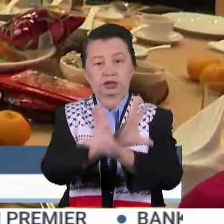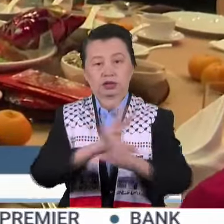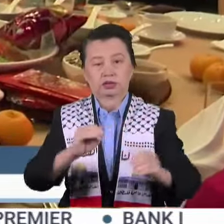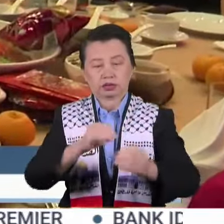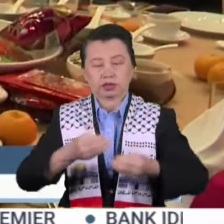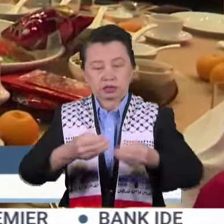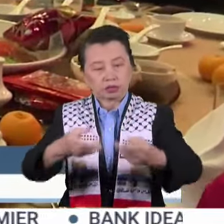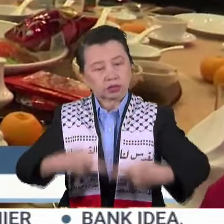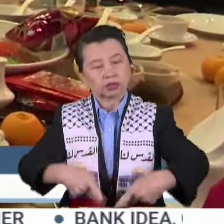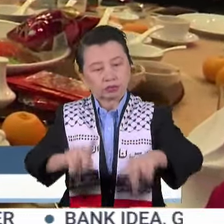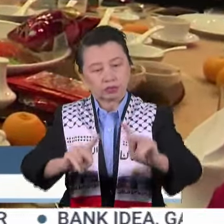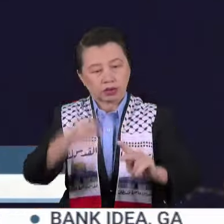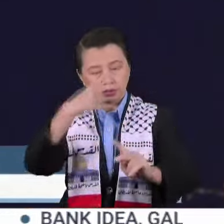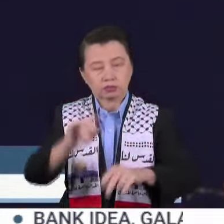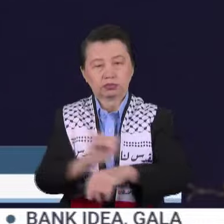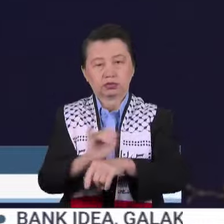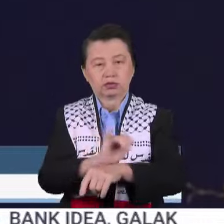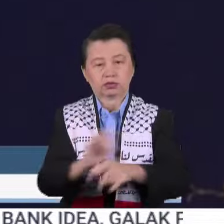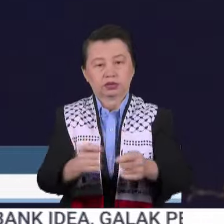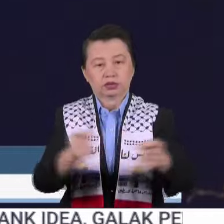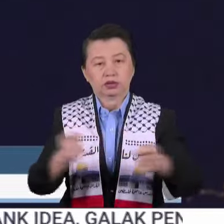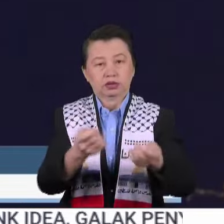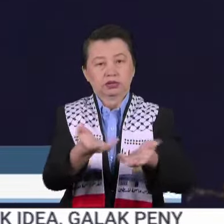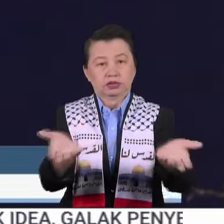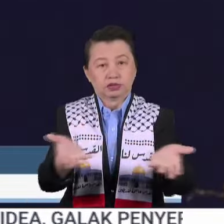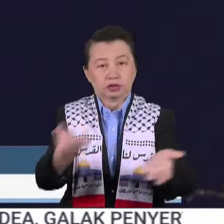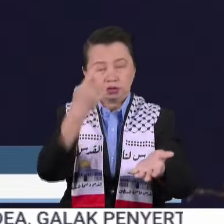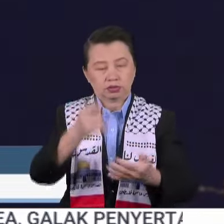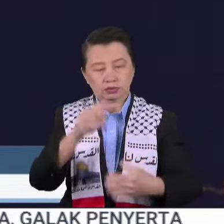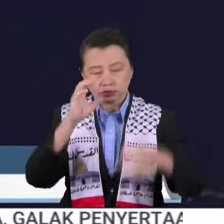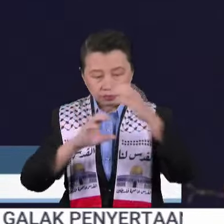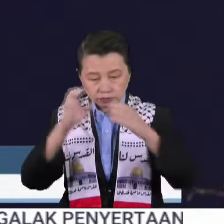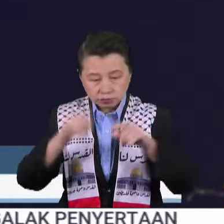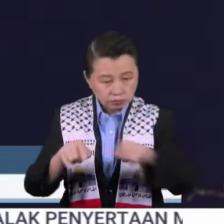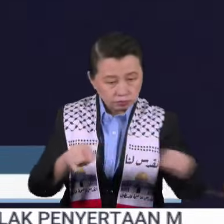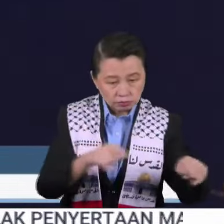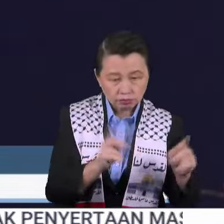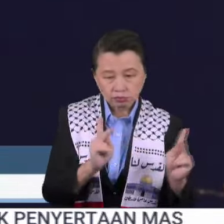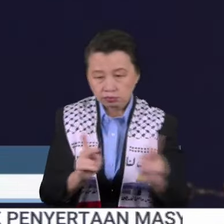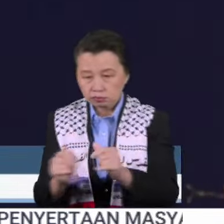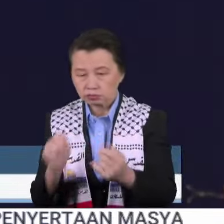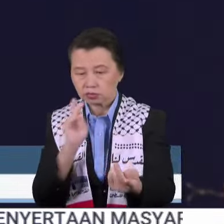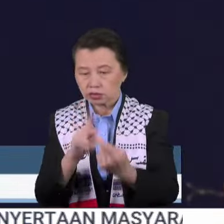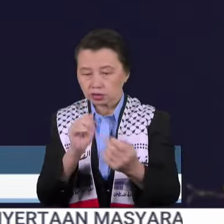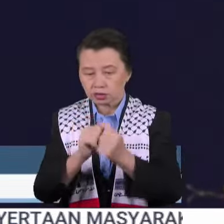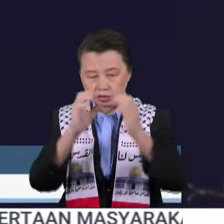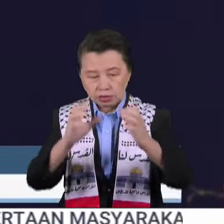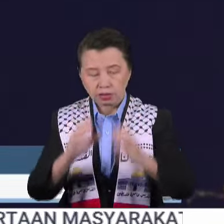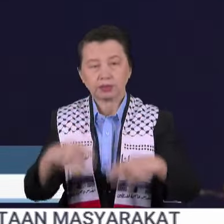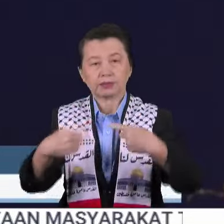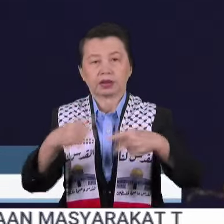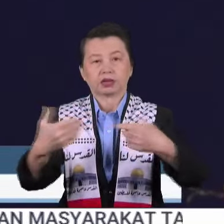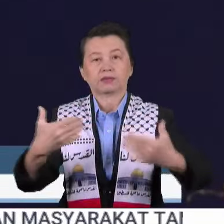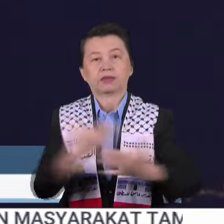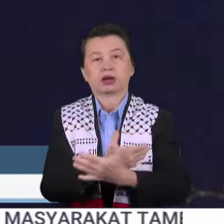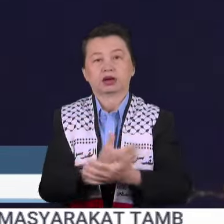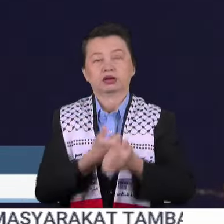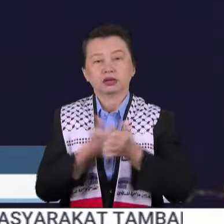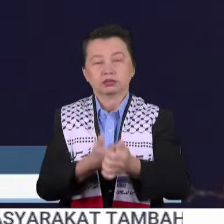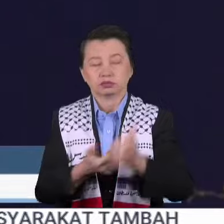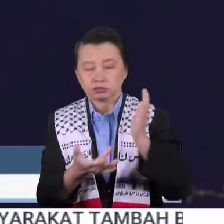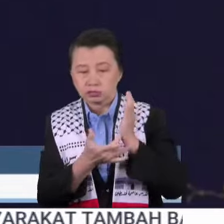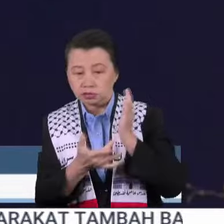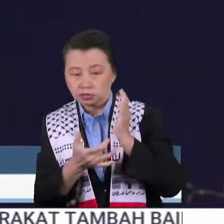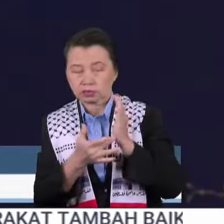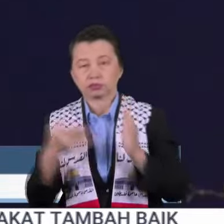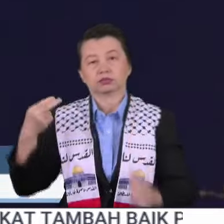malah memberi peluang kepada pemain industri tempatan untuk meneroka strategi, kaedah serta pasaran baharu berasaskan